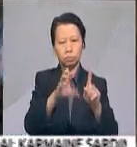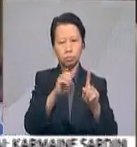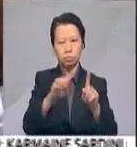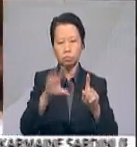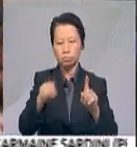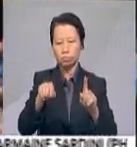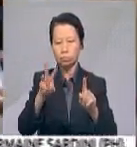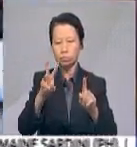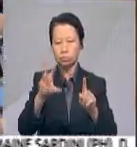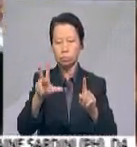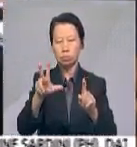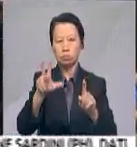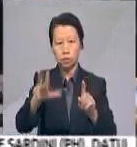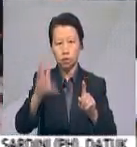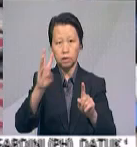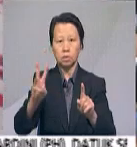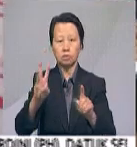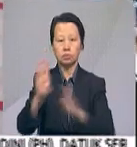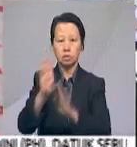RM105.36 bilion.